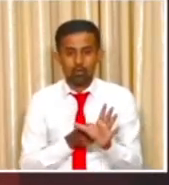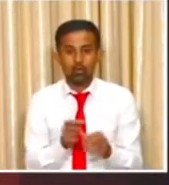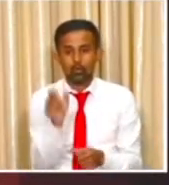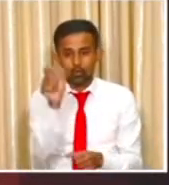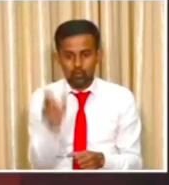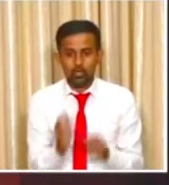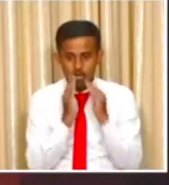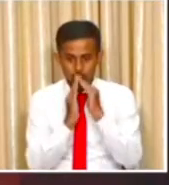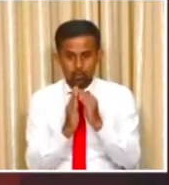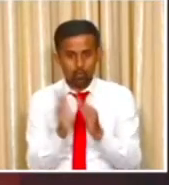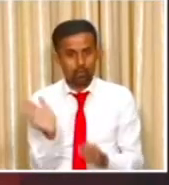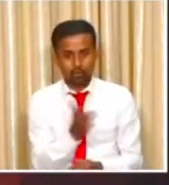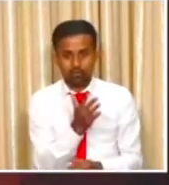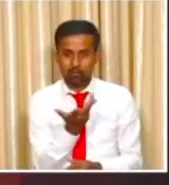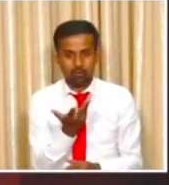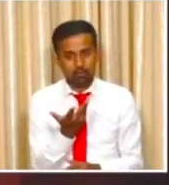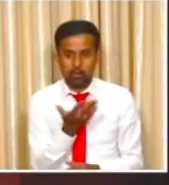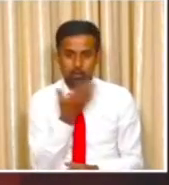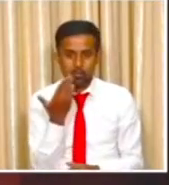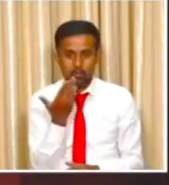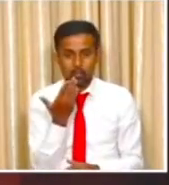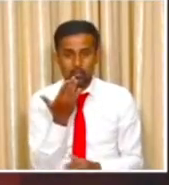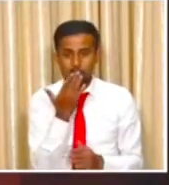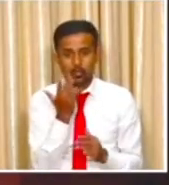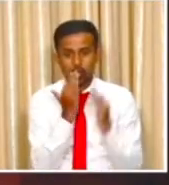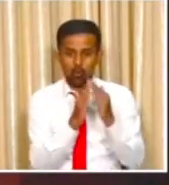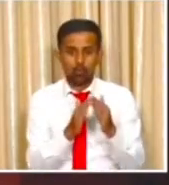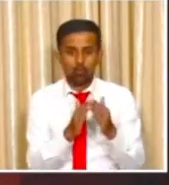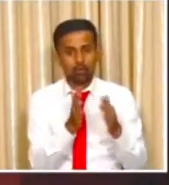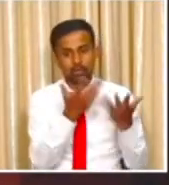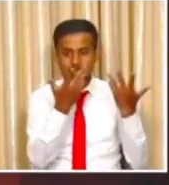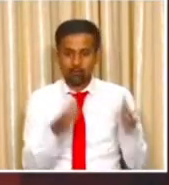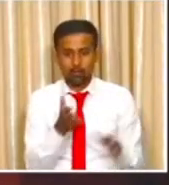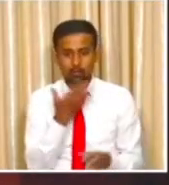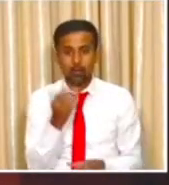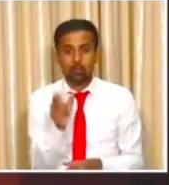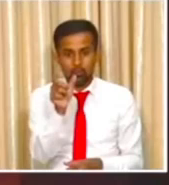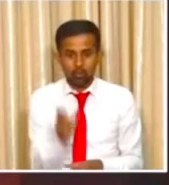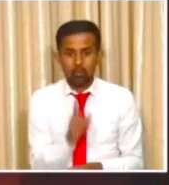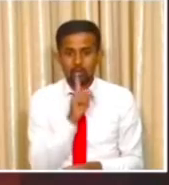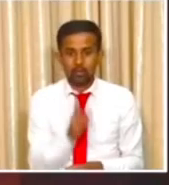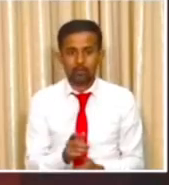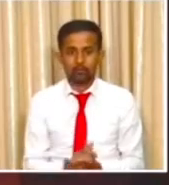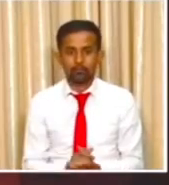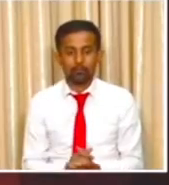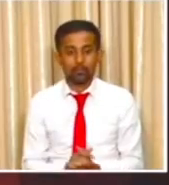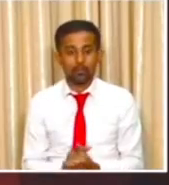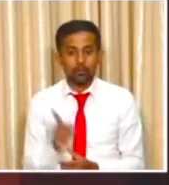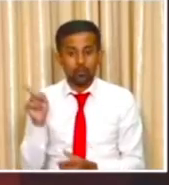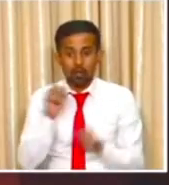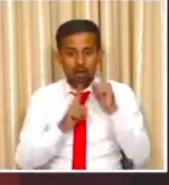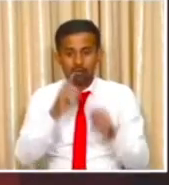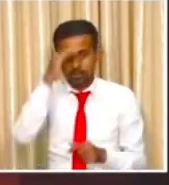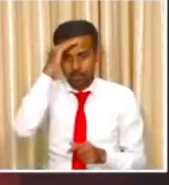ඔබතුමා පාසල් නොයන්න පුළුවන් ඔබතුමා පාසල් ගිහිලා අවසන් වෙන කාලෙ වෙන්න පුළුවන් මම ඔබතුමාට කියන්න කැමති මේ